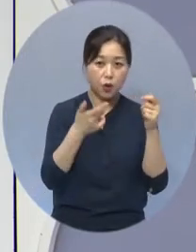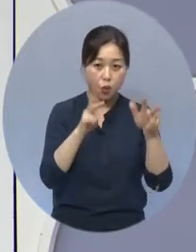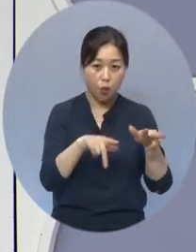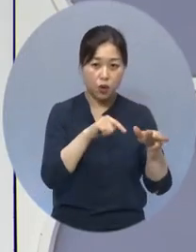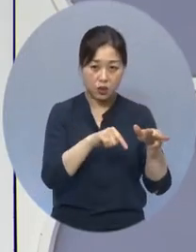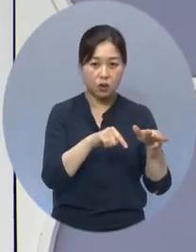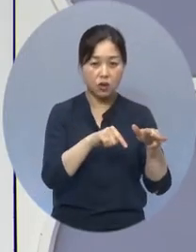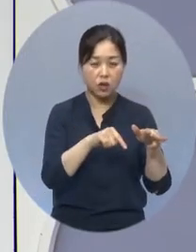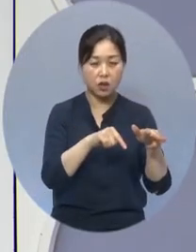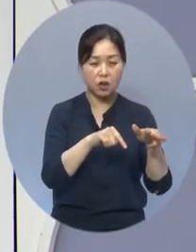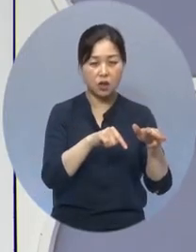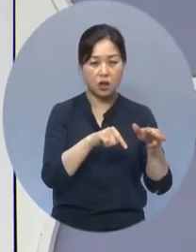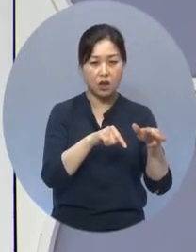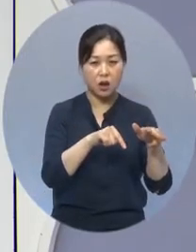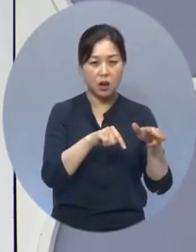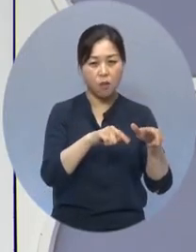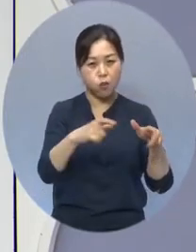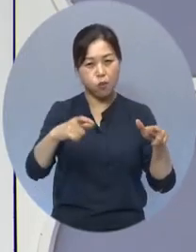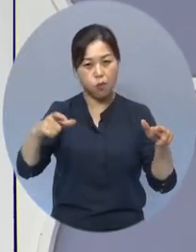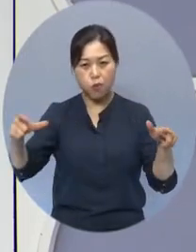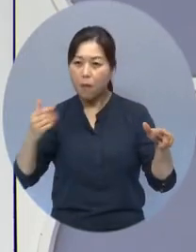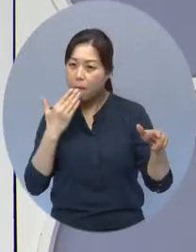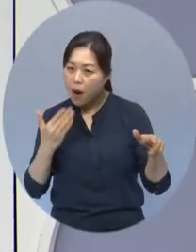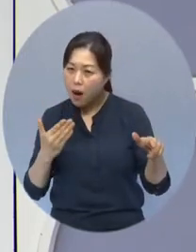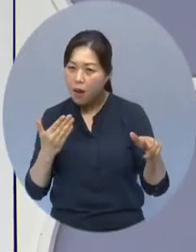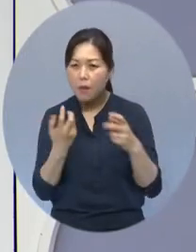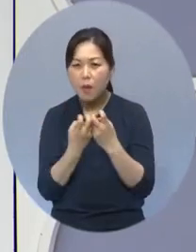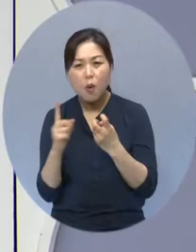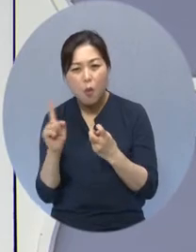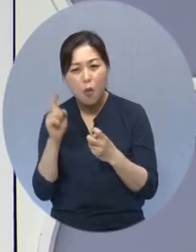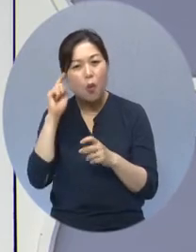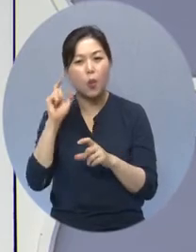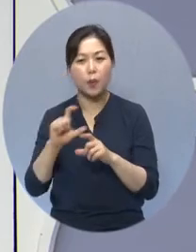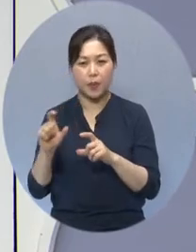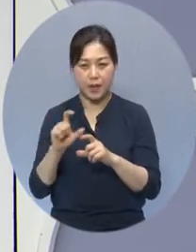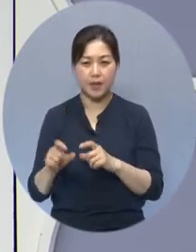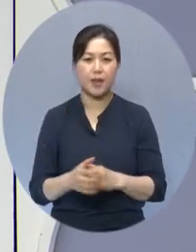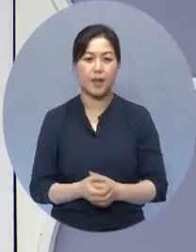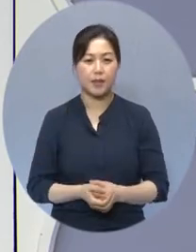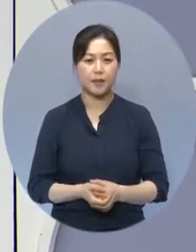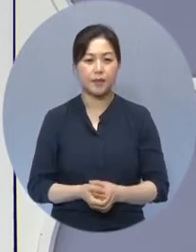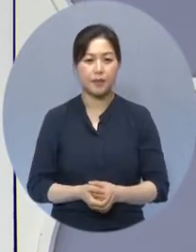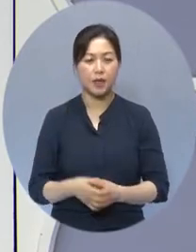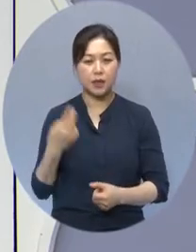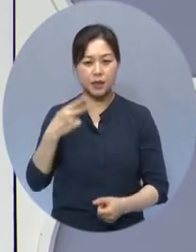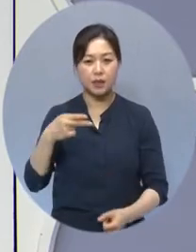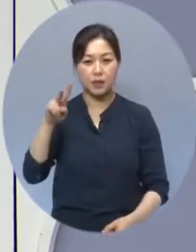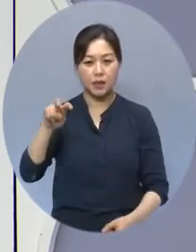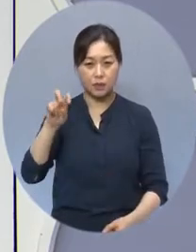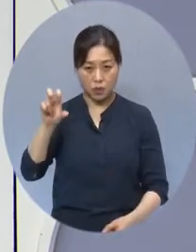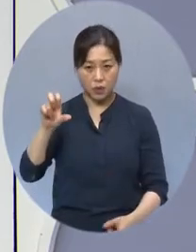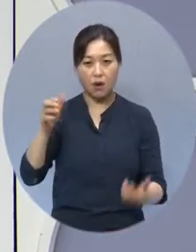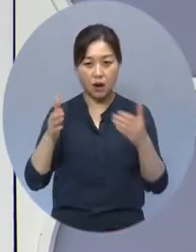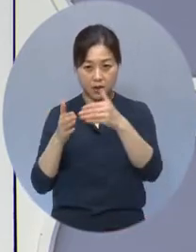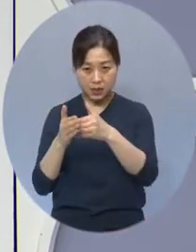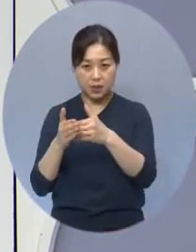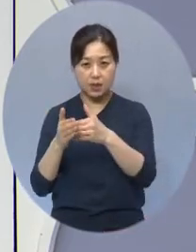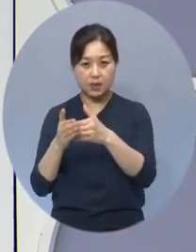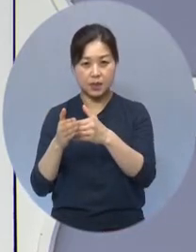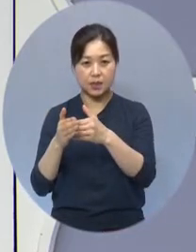것인가 하는 부분에 대해서 고민하던 끝에 저희들이 2025년까지